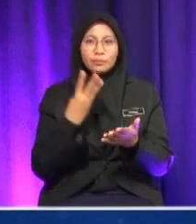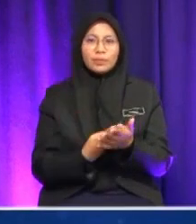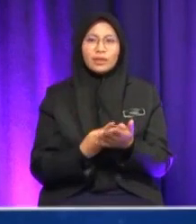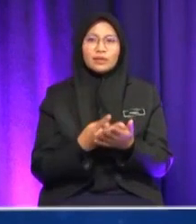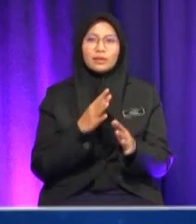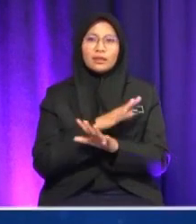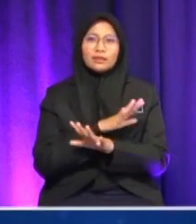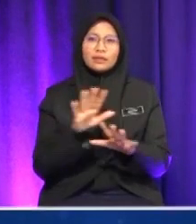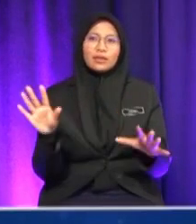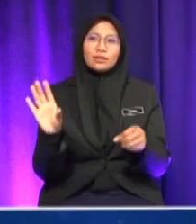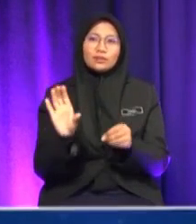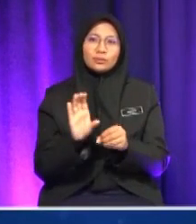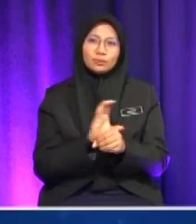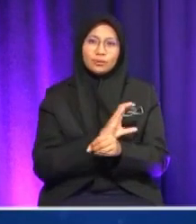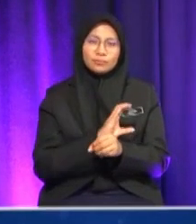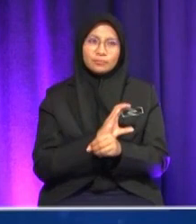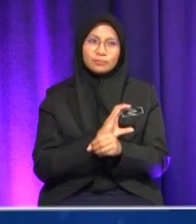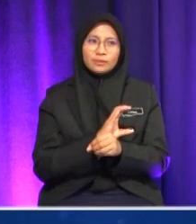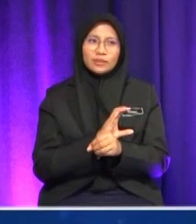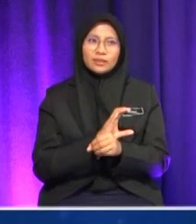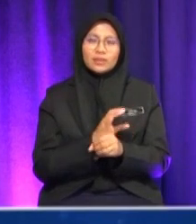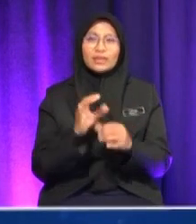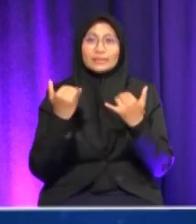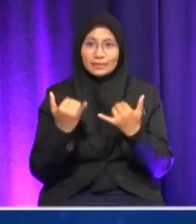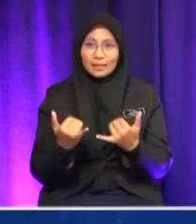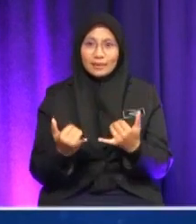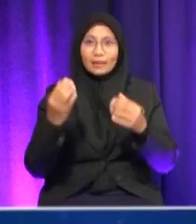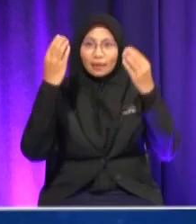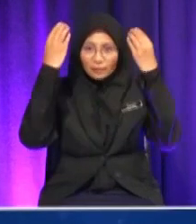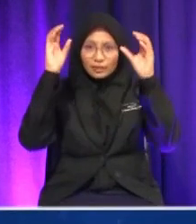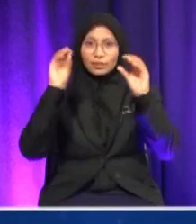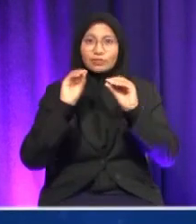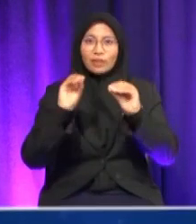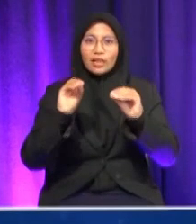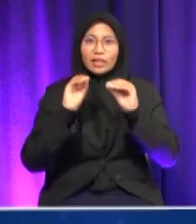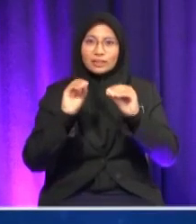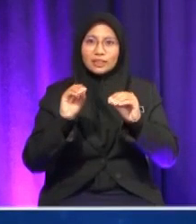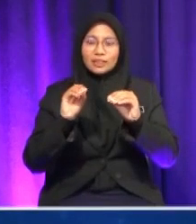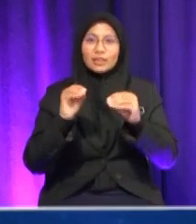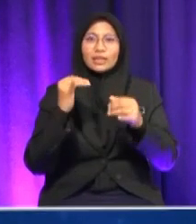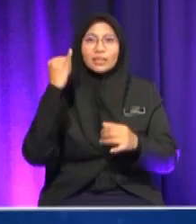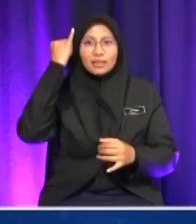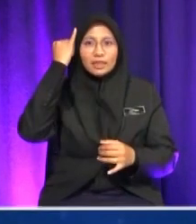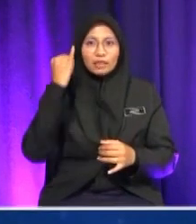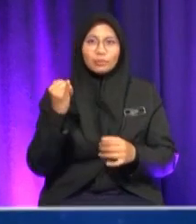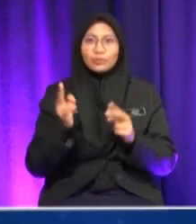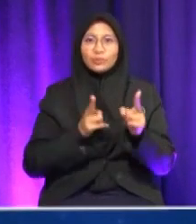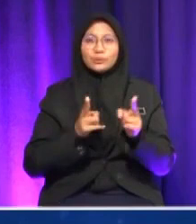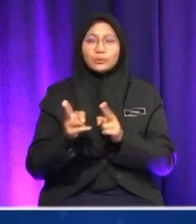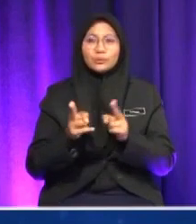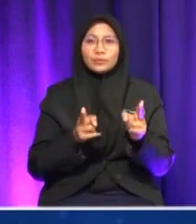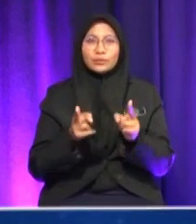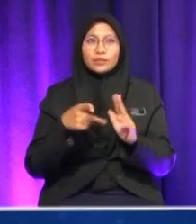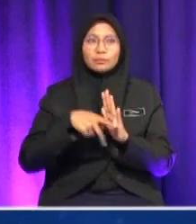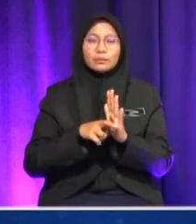Di mana hari ini cikgu sedang mengajar kepada anda ilmu pengurusan perbelanjaan.